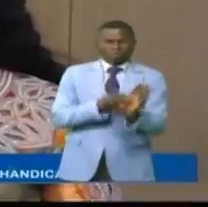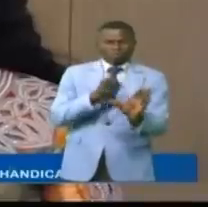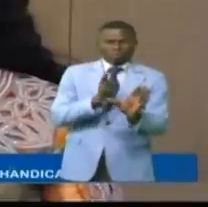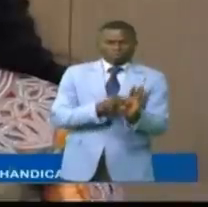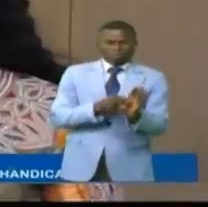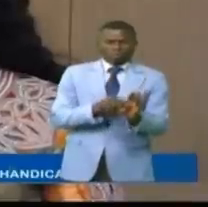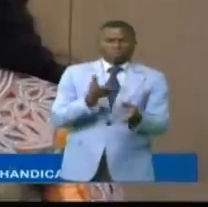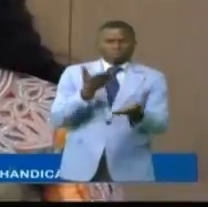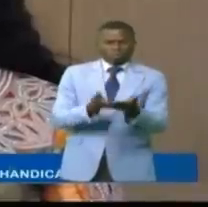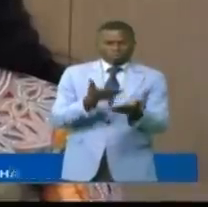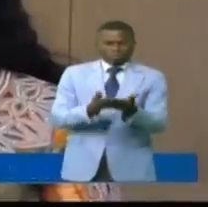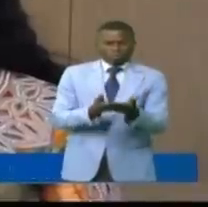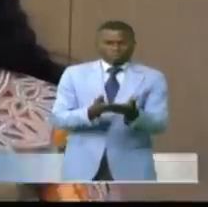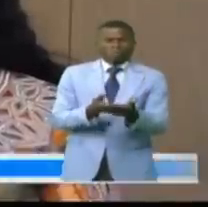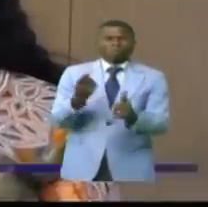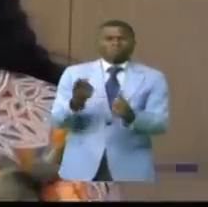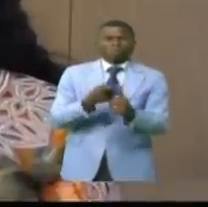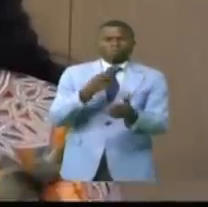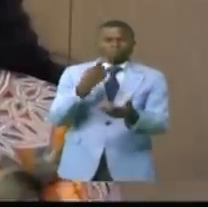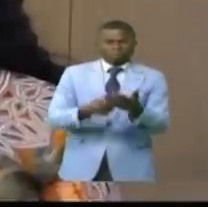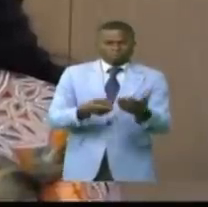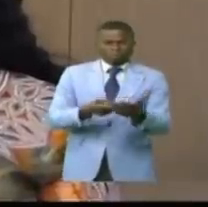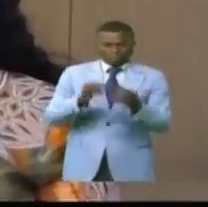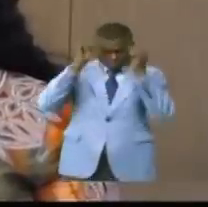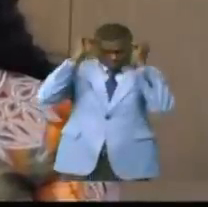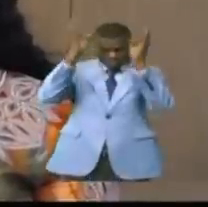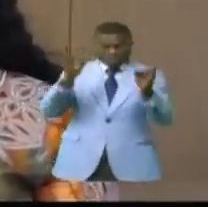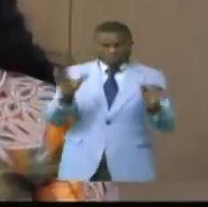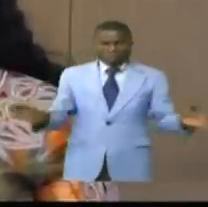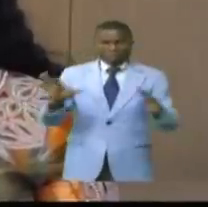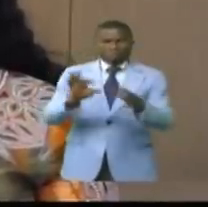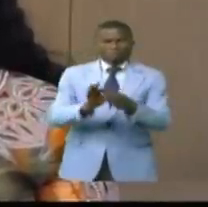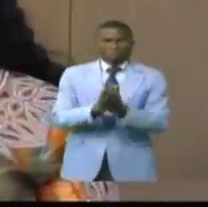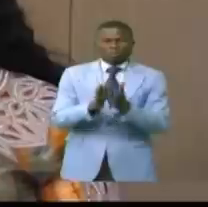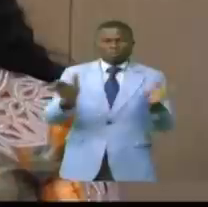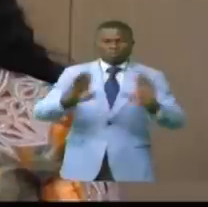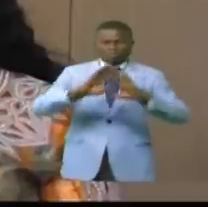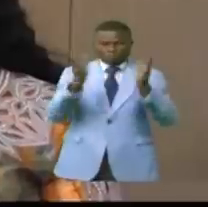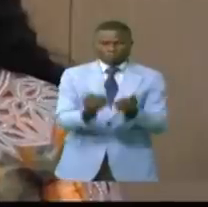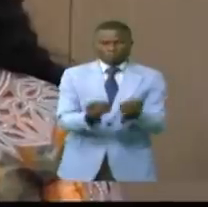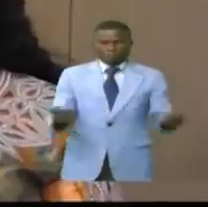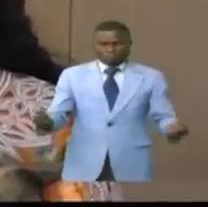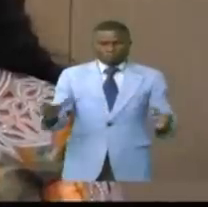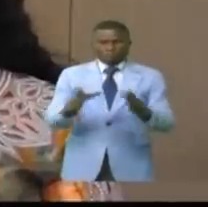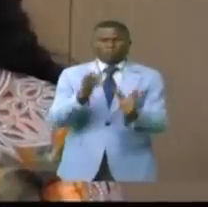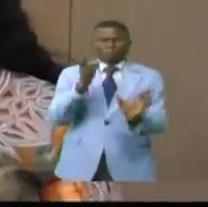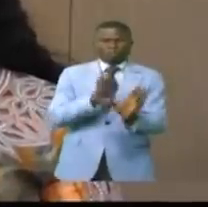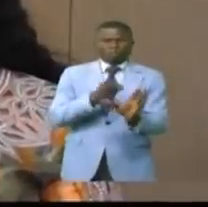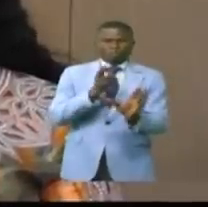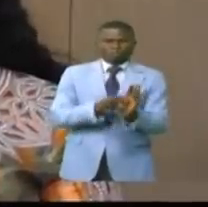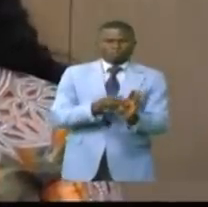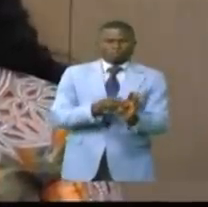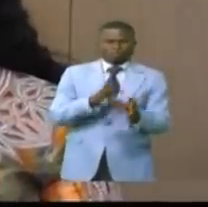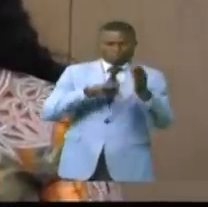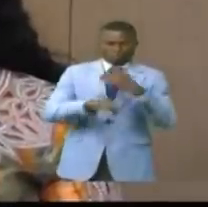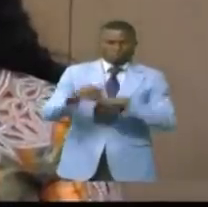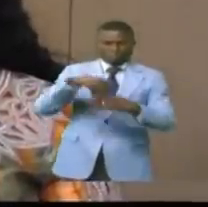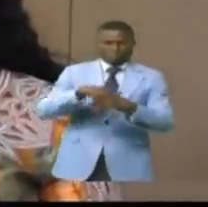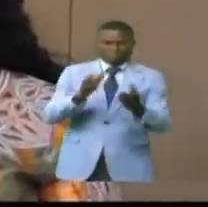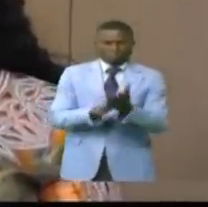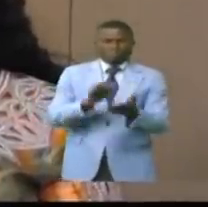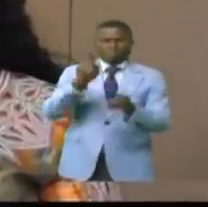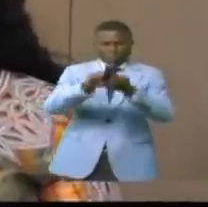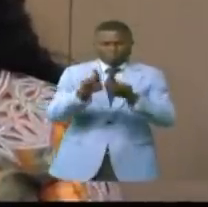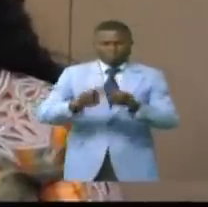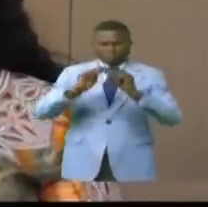Il s'agit entre autres de l'éducation inclusive pour les enfants avec handicap et ceux ayant des